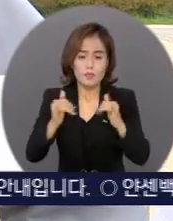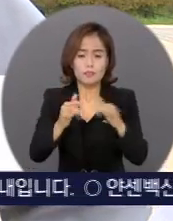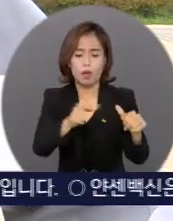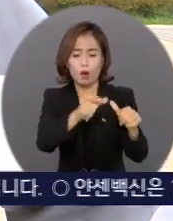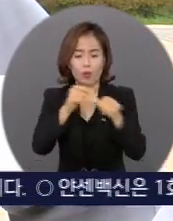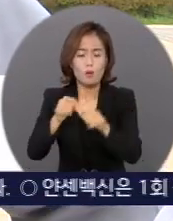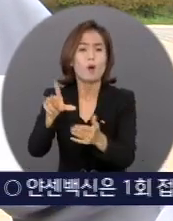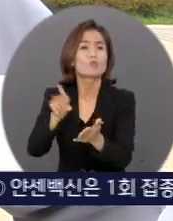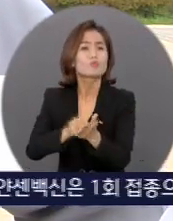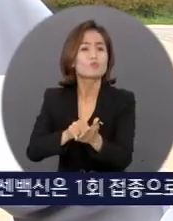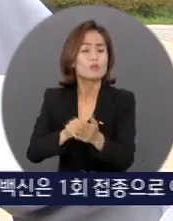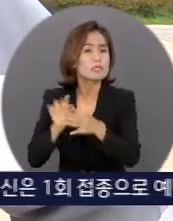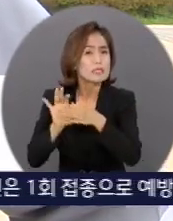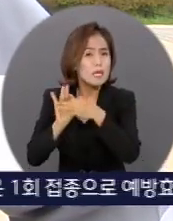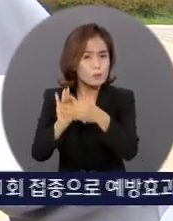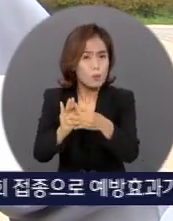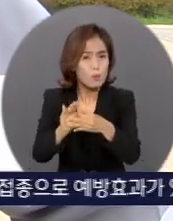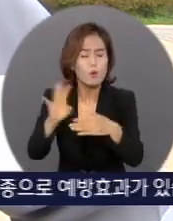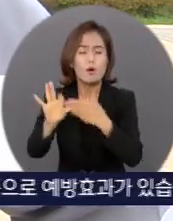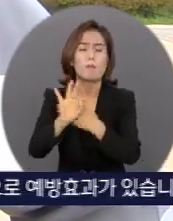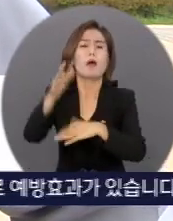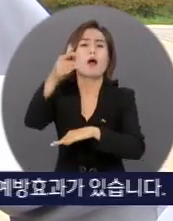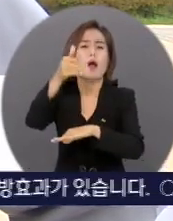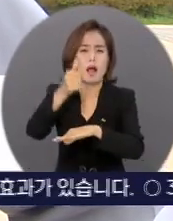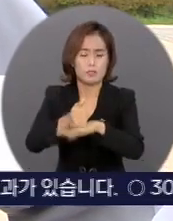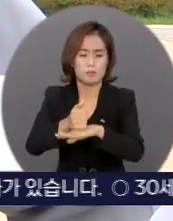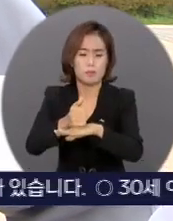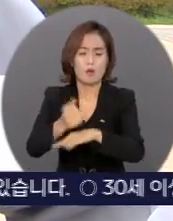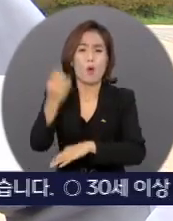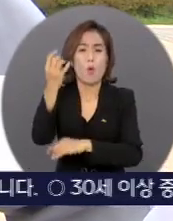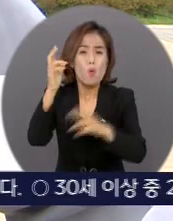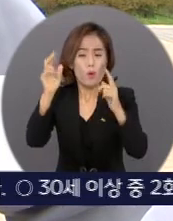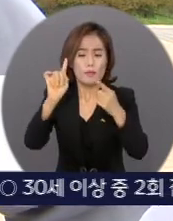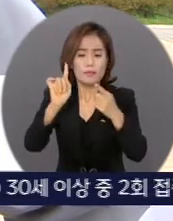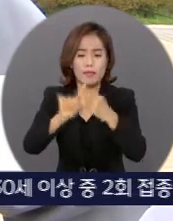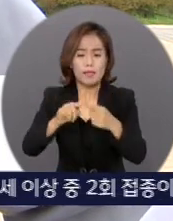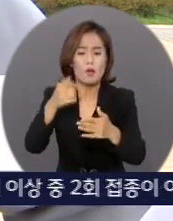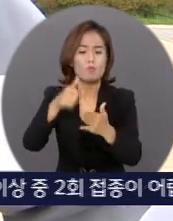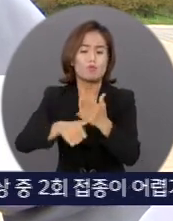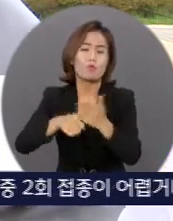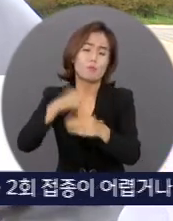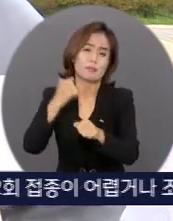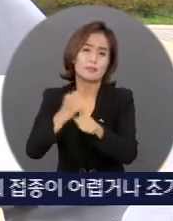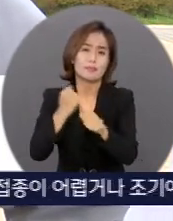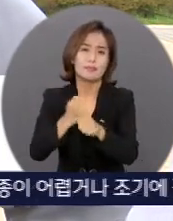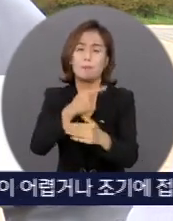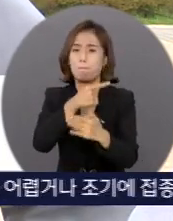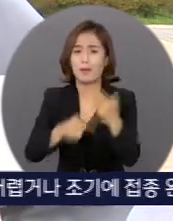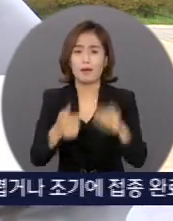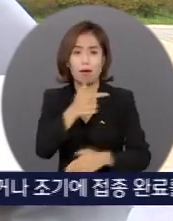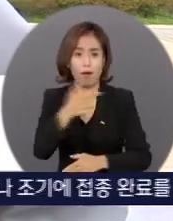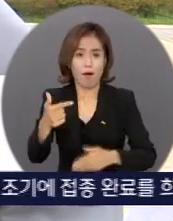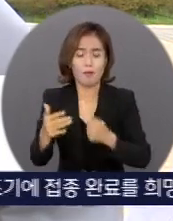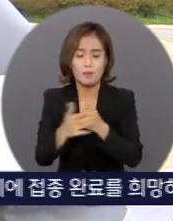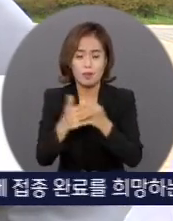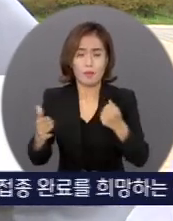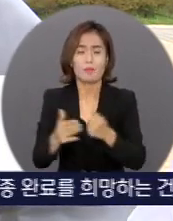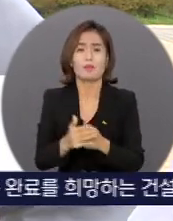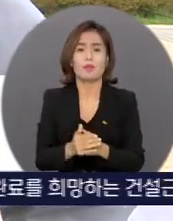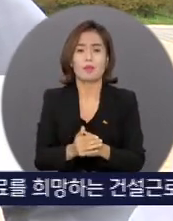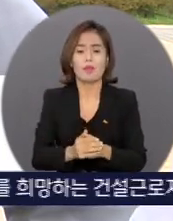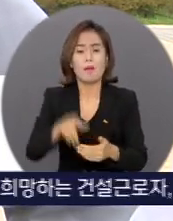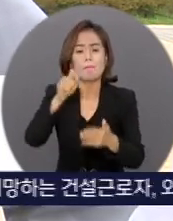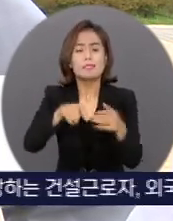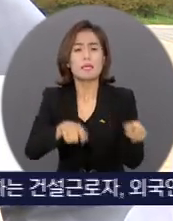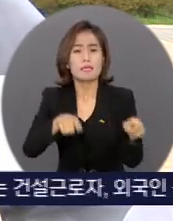수급이 문제가 되면은 이로 인하여 원청의 생산에 큰 차질이 예상되고 있습니다. 쿼터 확대와 비자